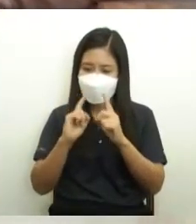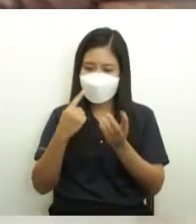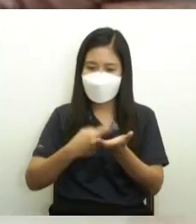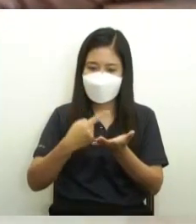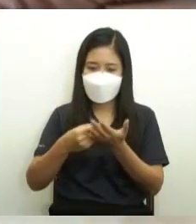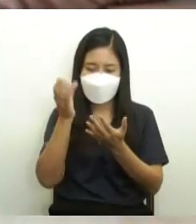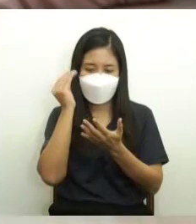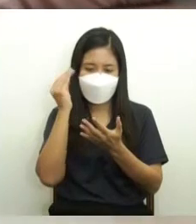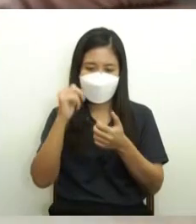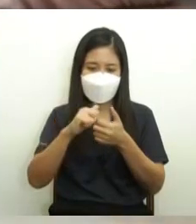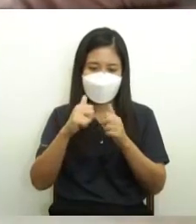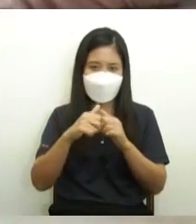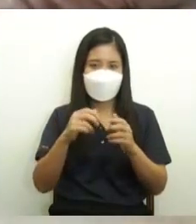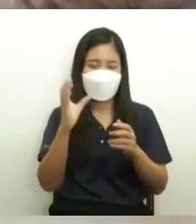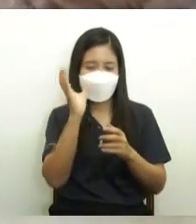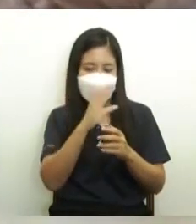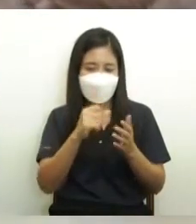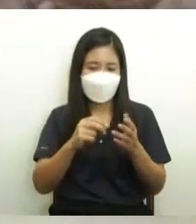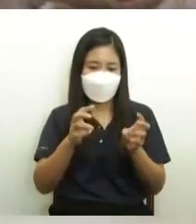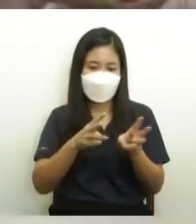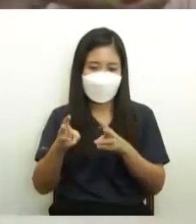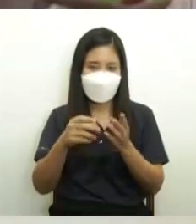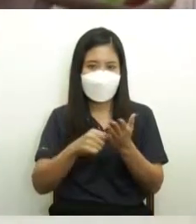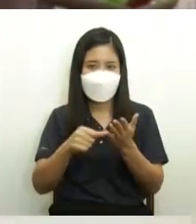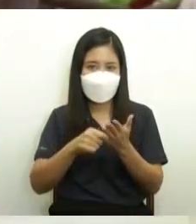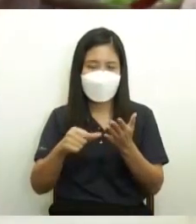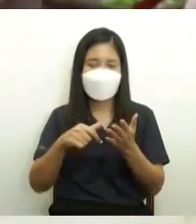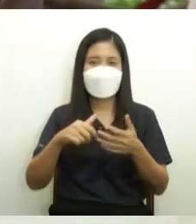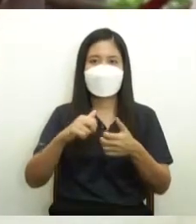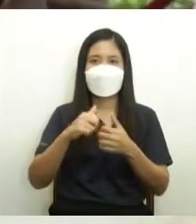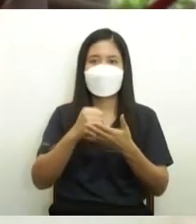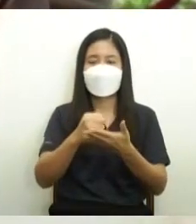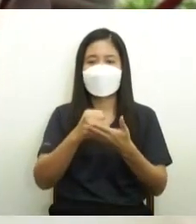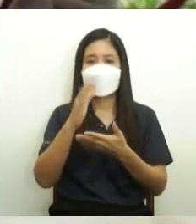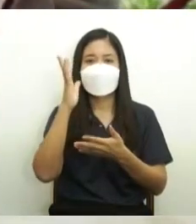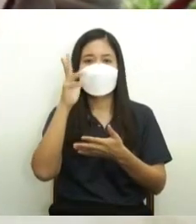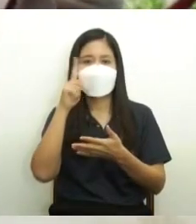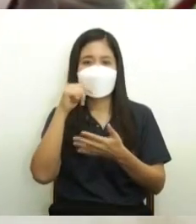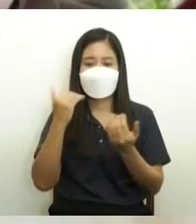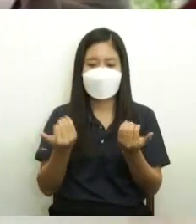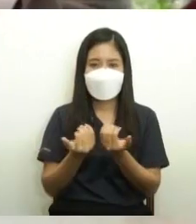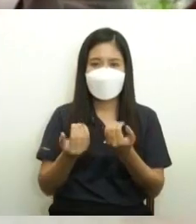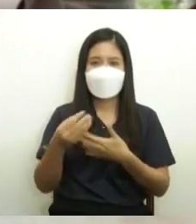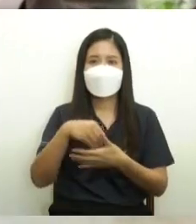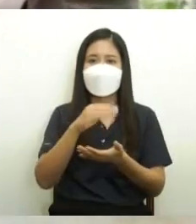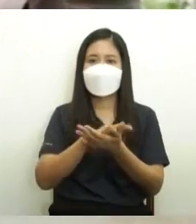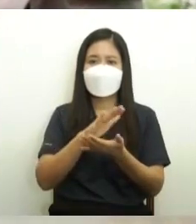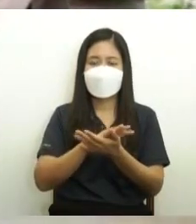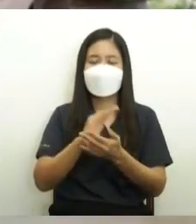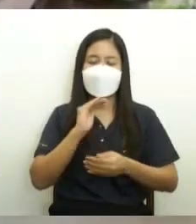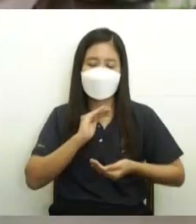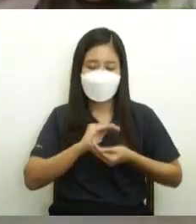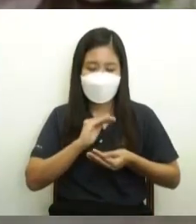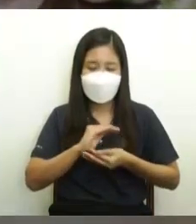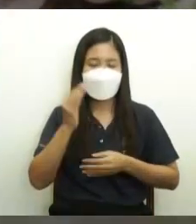าและหาแนวทางช่วยเหลือกิจกรรมพูดคุยสนทนาประสาพ่อแม่ลูกในสถานศึกษาเพื่อให้เกิดความไว้วางใจเข้